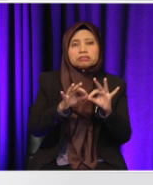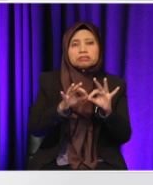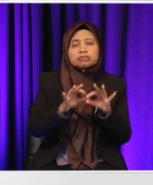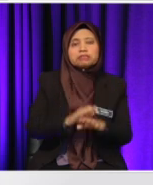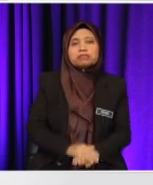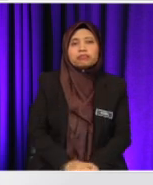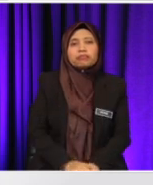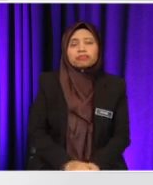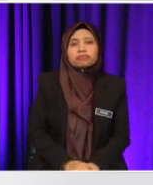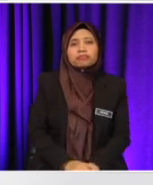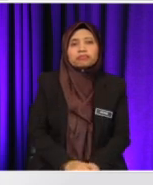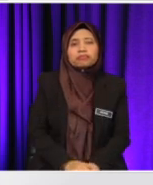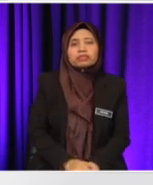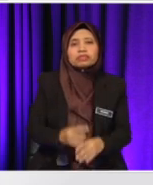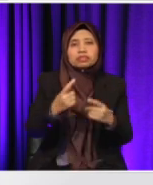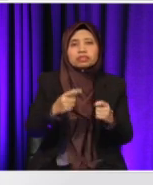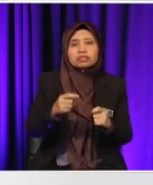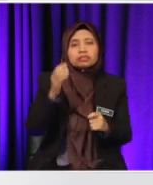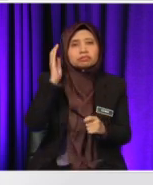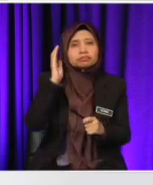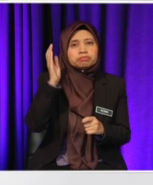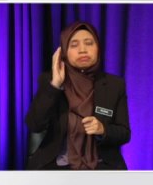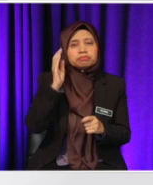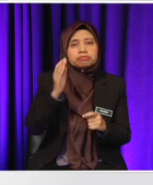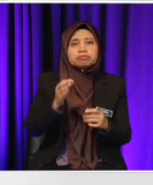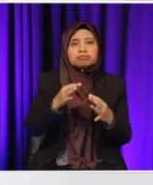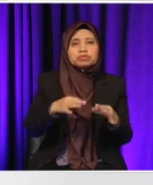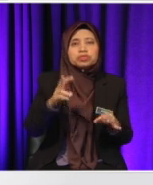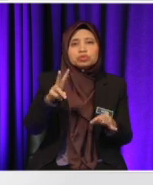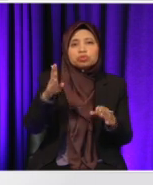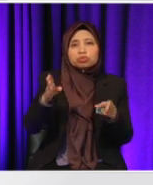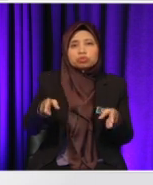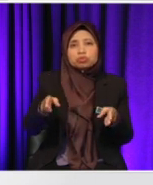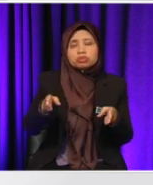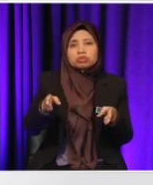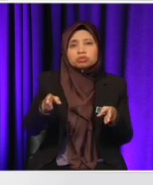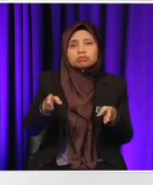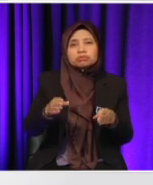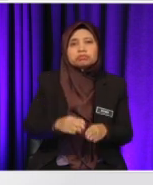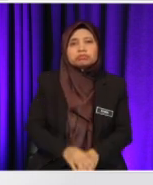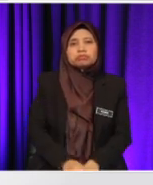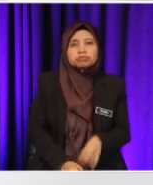setelah mendengar hujan-hujan daripada ini